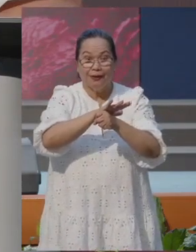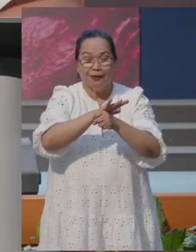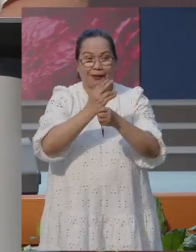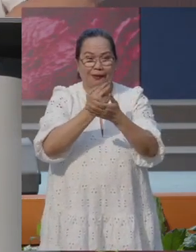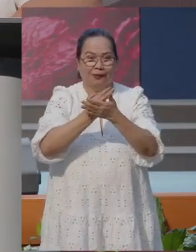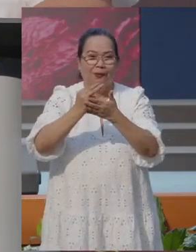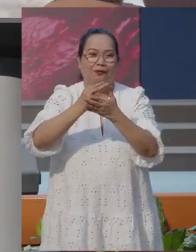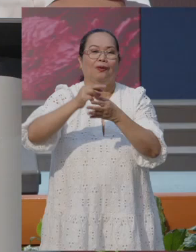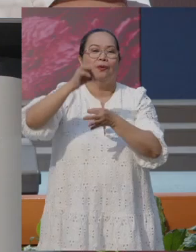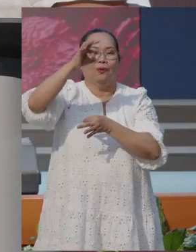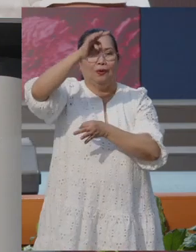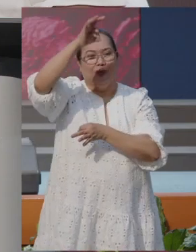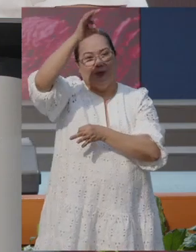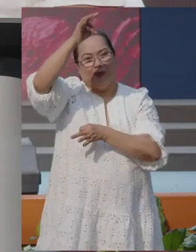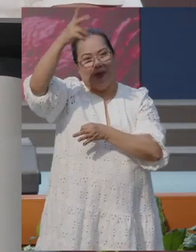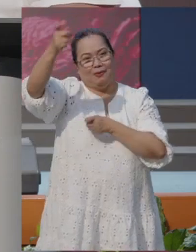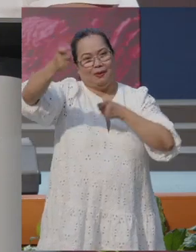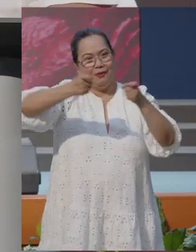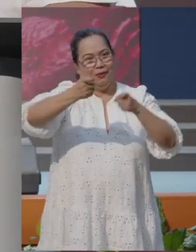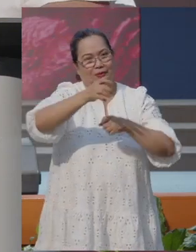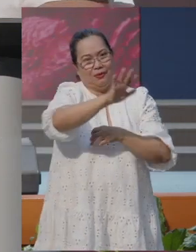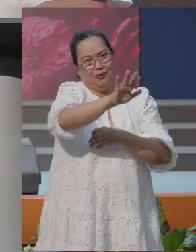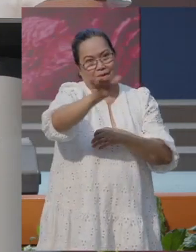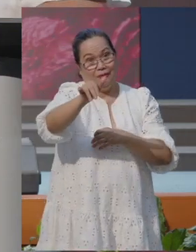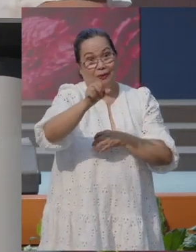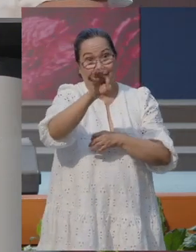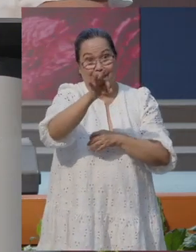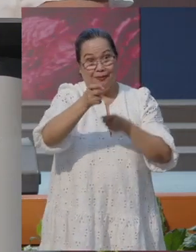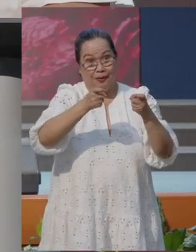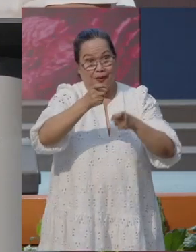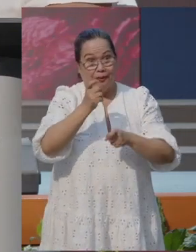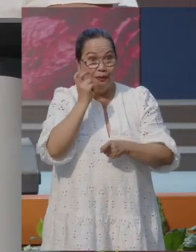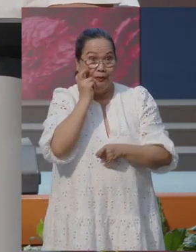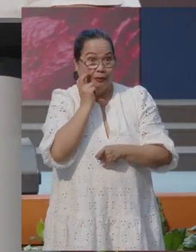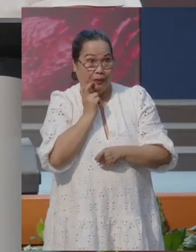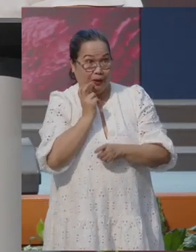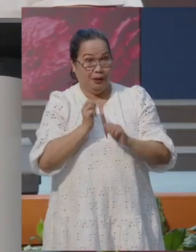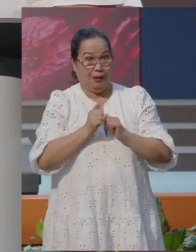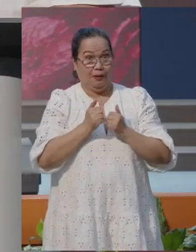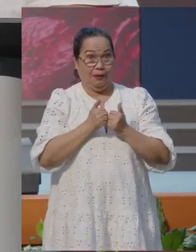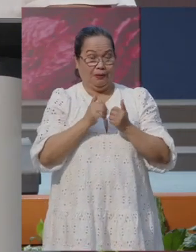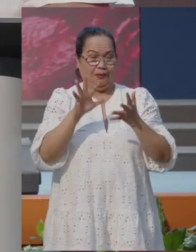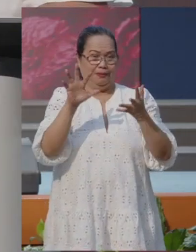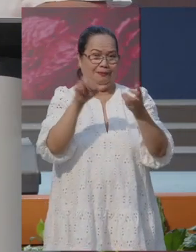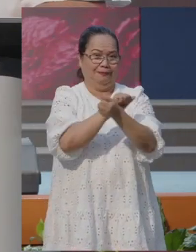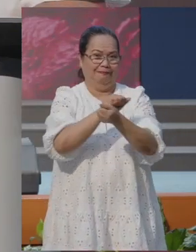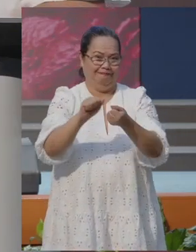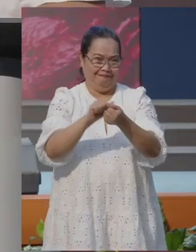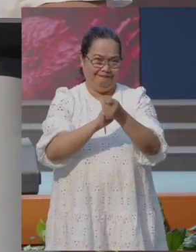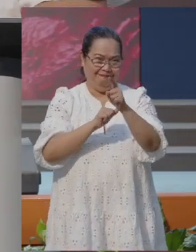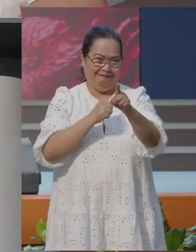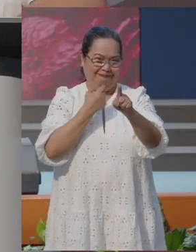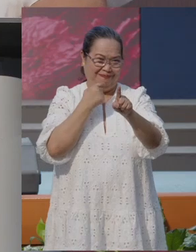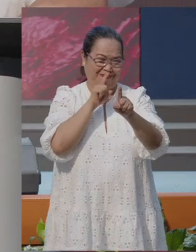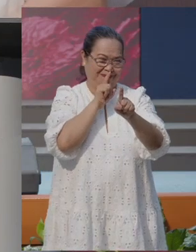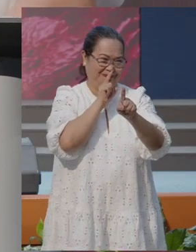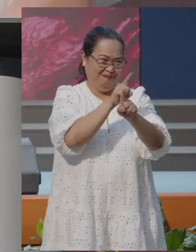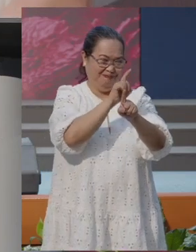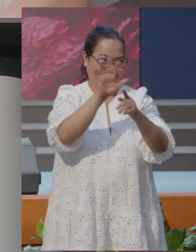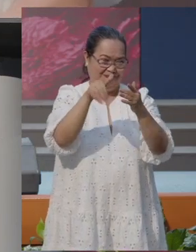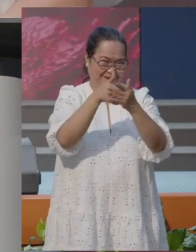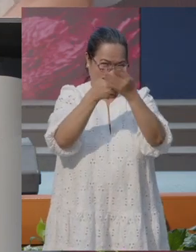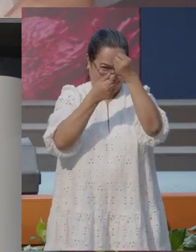the control of the Holy Spirit. So, ito ay nananahan sa mga tumugon na sa